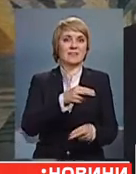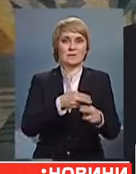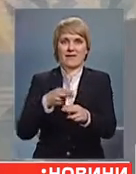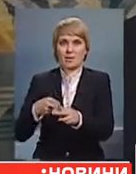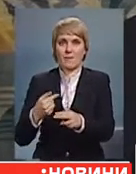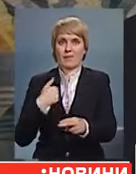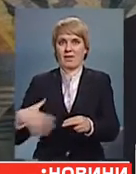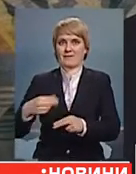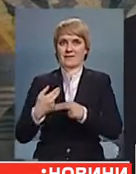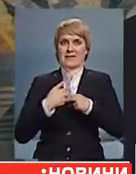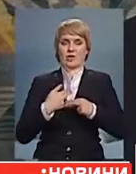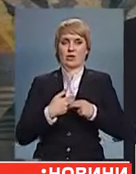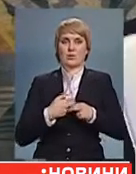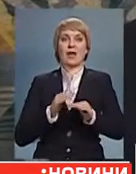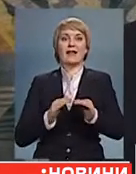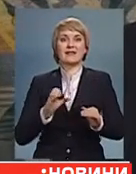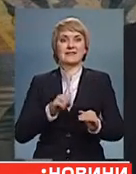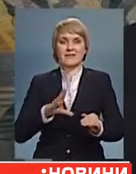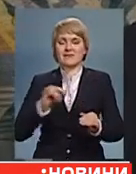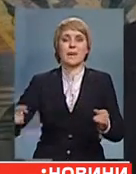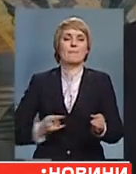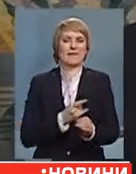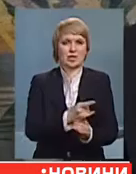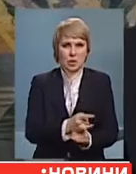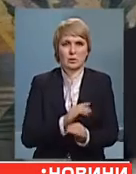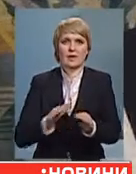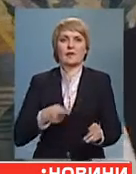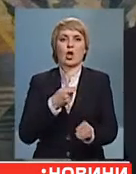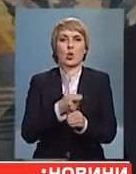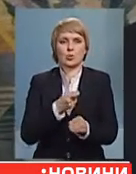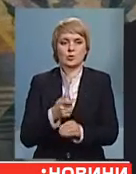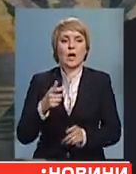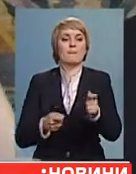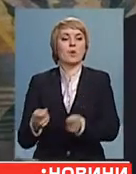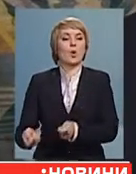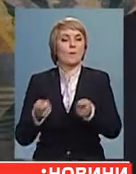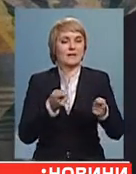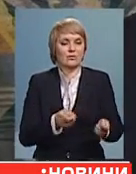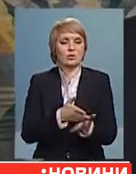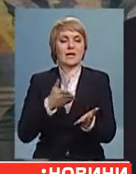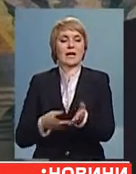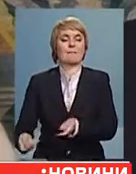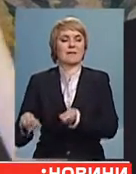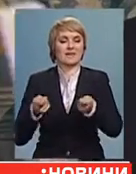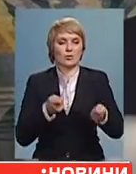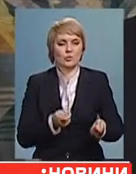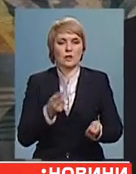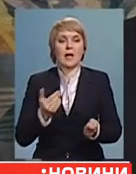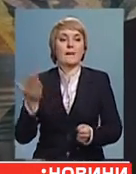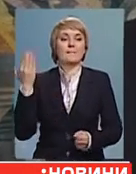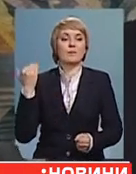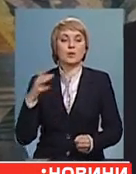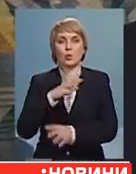нам всі заважають. До дитячих садочків всі під'їжджають, діти харчуються, молоко підвозиться, хліб підвозиться. На